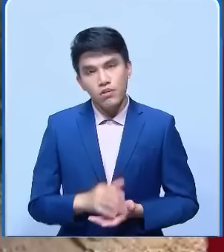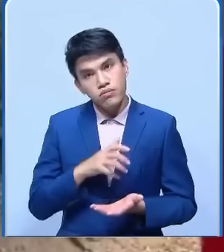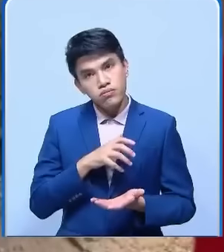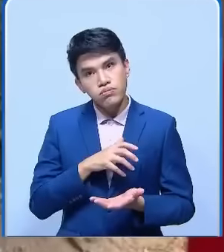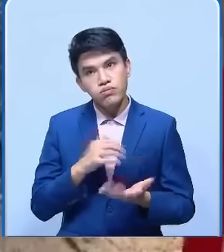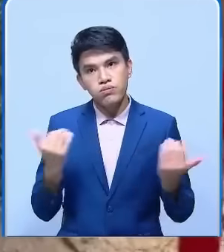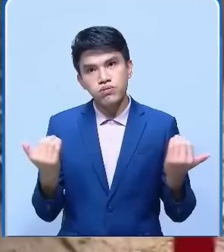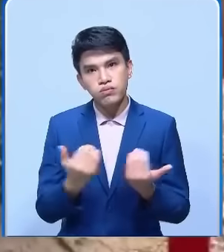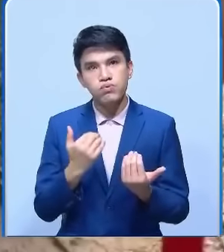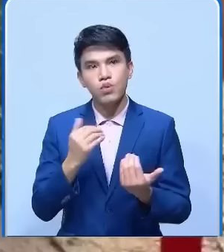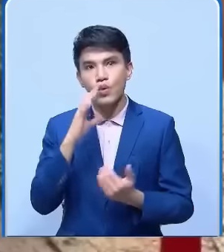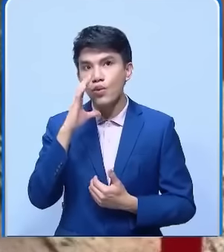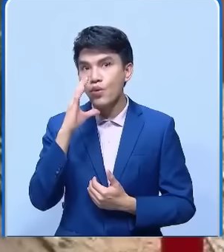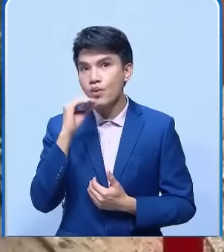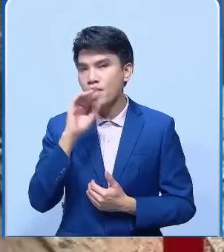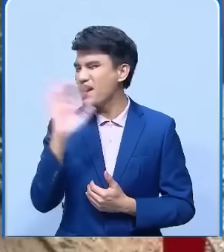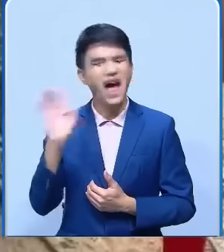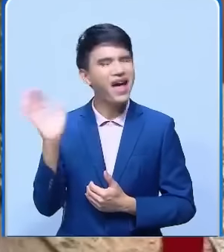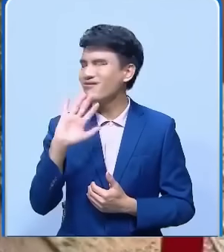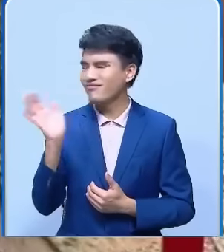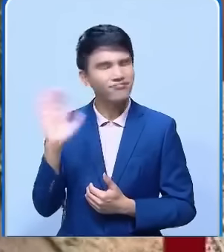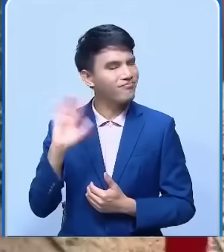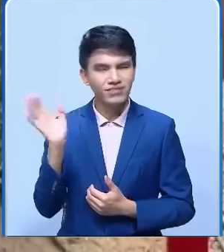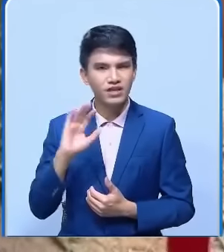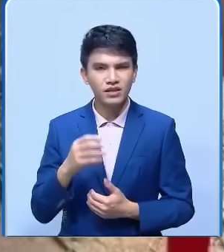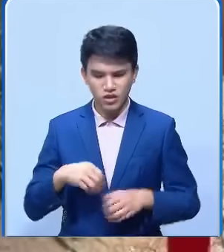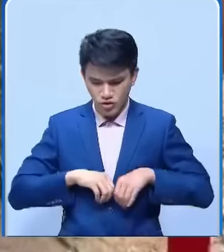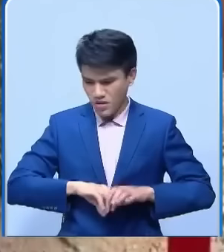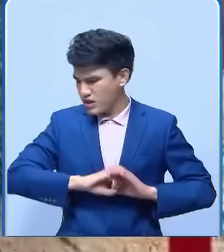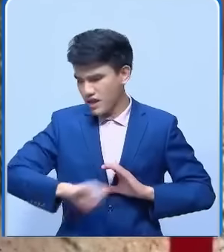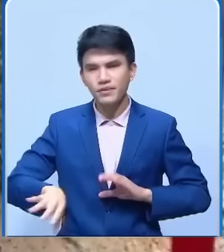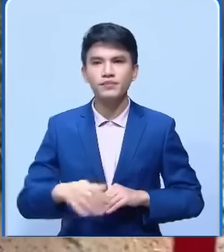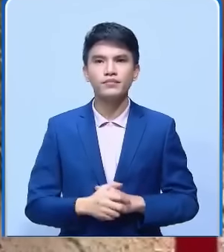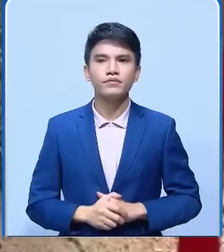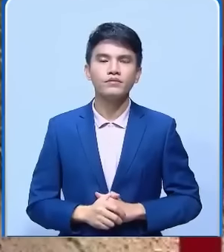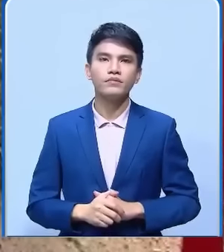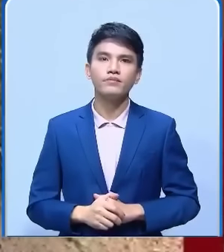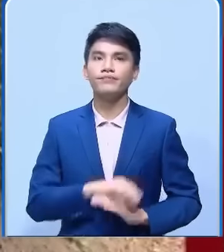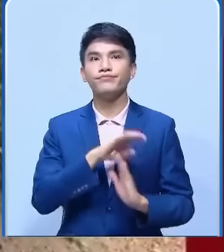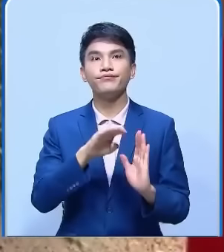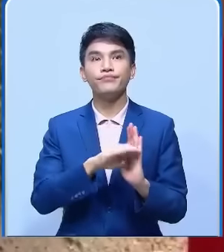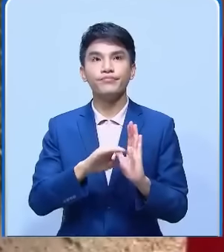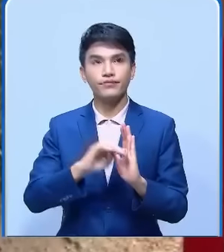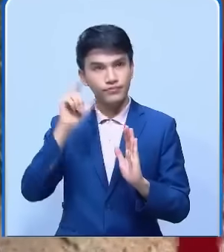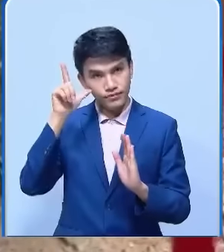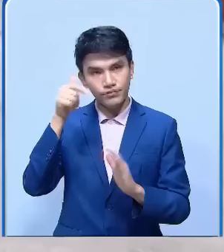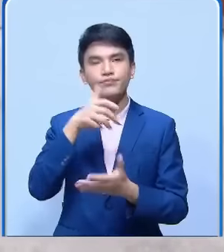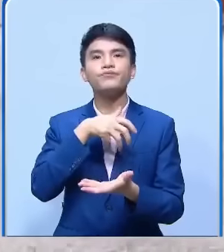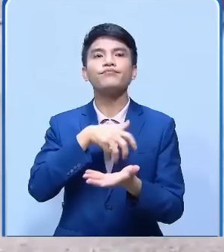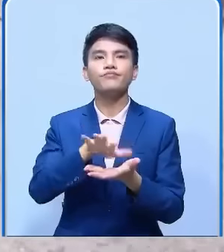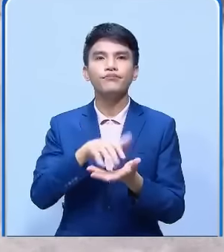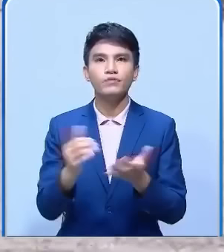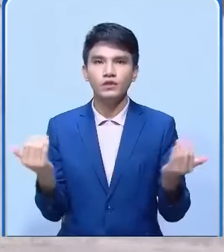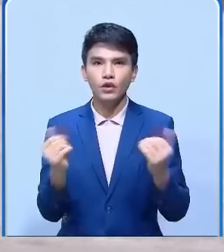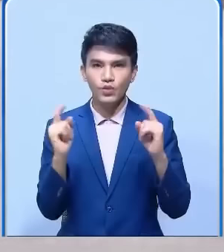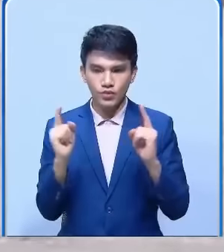เขาเข้าไปในห้องแล้วอ่ะเขาบอกไม่ได้นะทำเลย นี่เป็นข้อมูลจากแม่ของน้องผู้เสียหายนะครับว่าก็คุยกับลูกสา